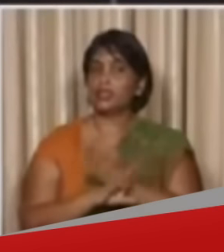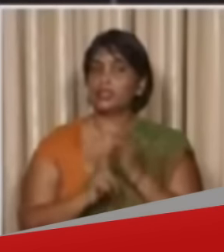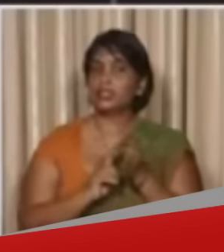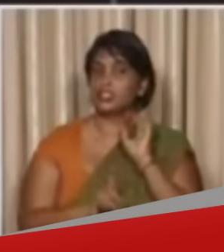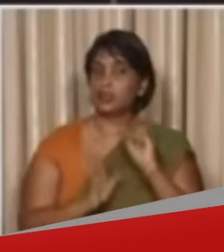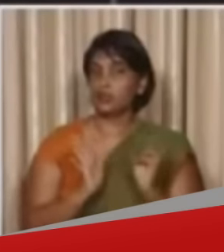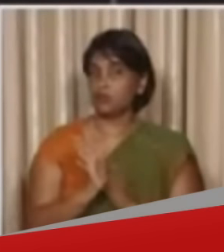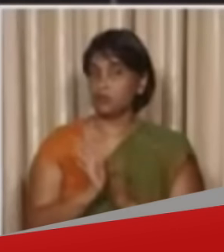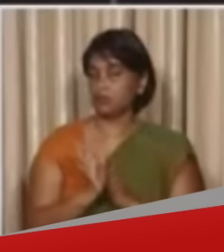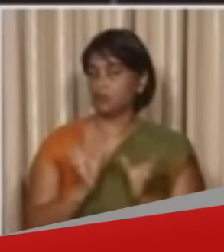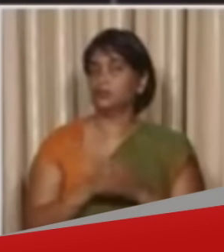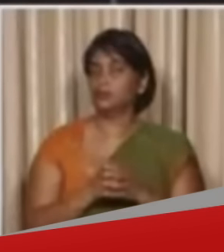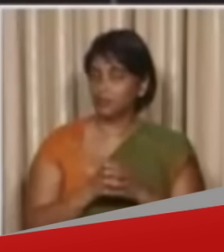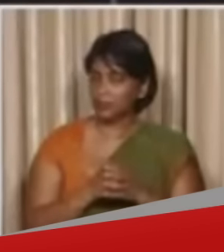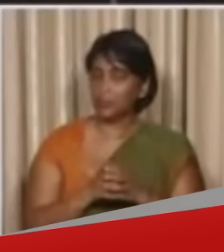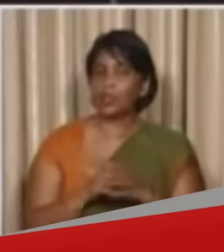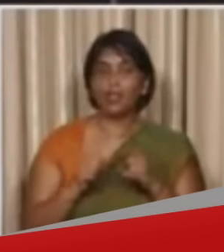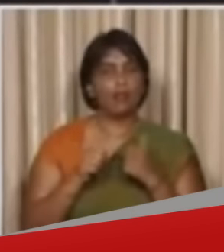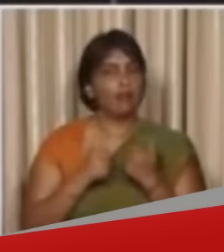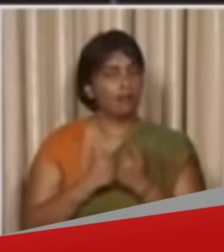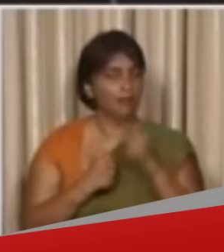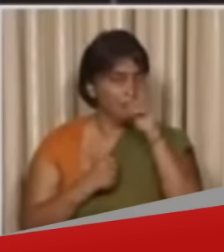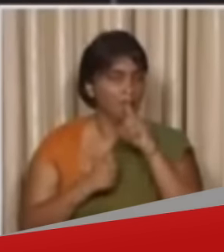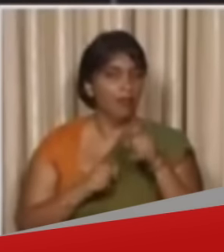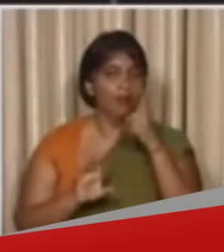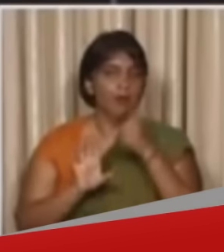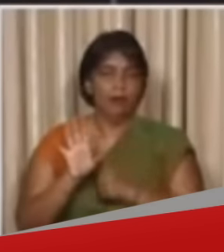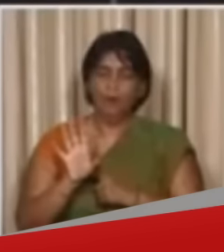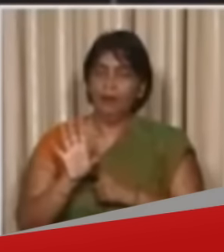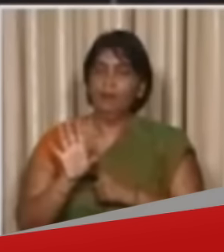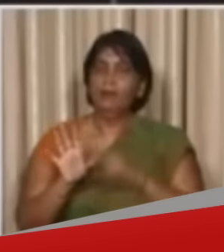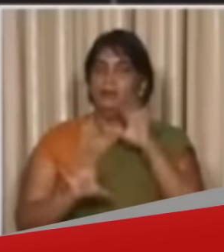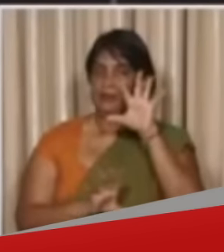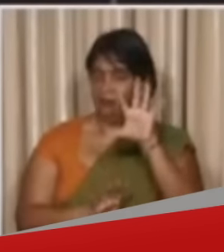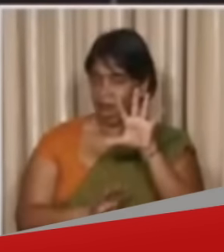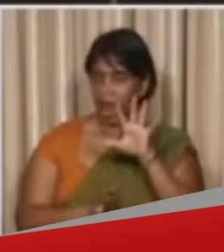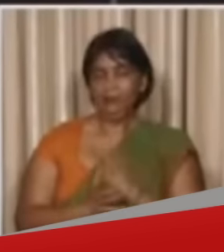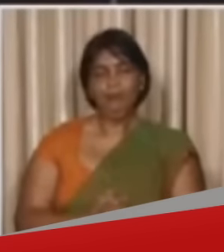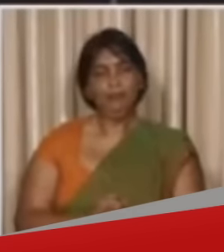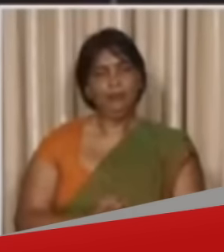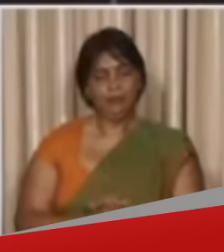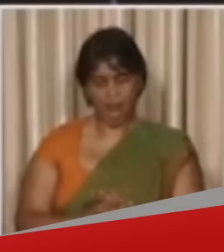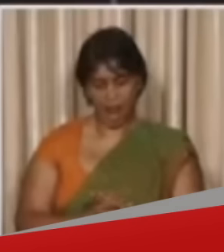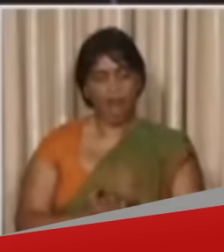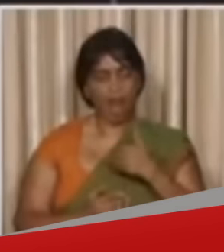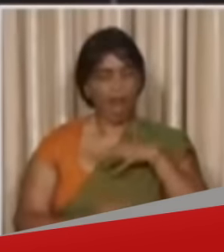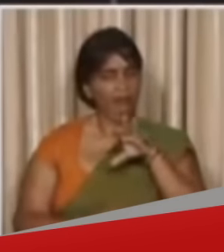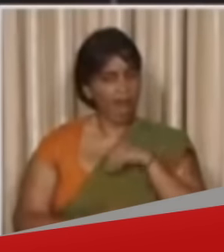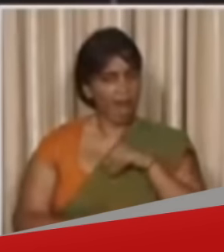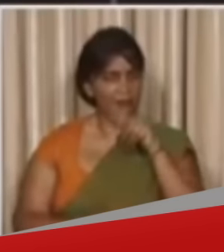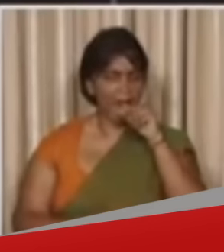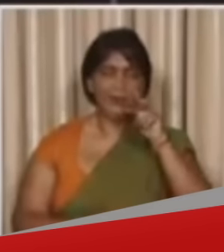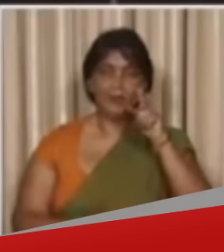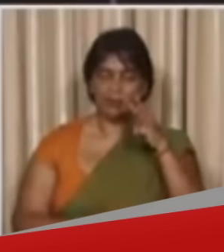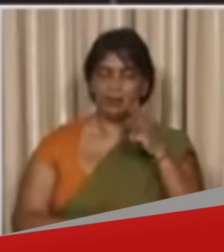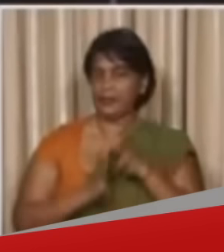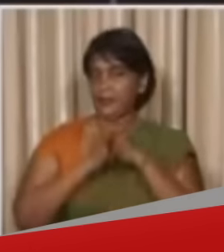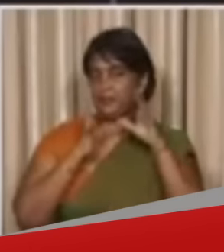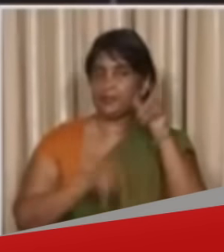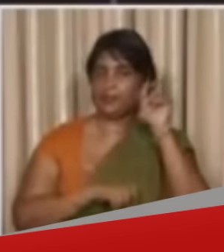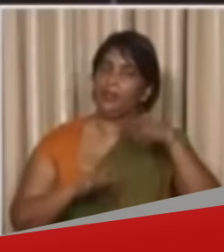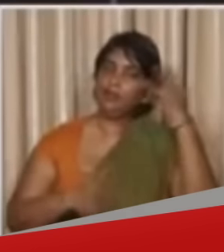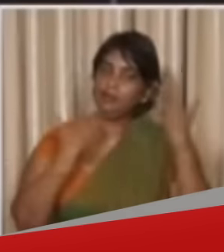පත් කරලා තියෙනවා. දැන් අප්‍රේල් මාසේ වෙනකොට මේකට අවුරුදු 5ක් වෙලා තියෙනවා. අපි පිළිගන්නවා මේකෙන් 300කට ආසන්න පිරිසක් මිය